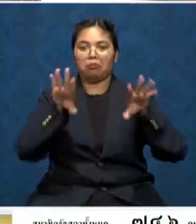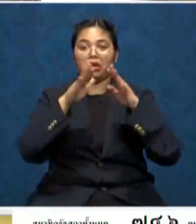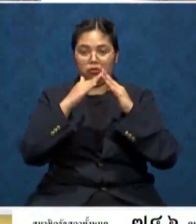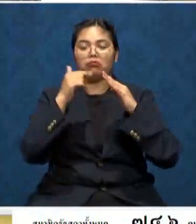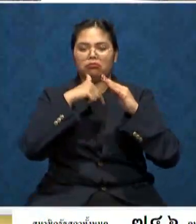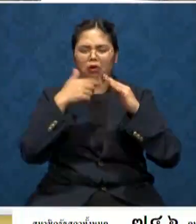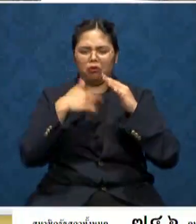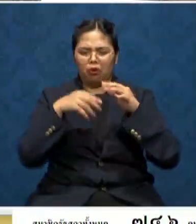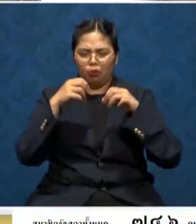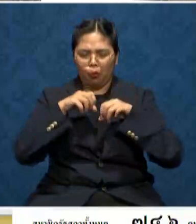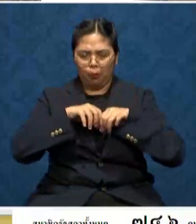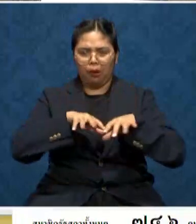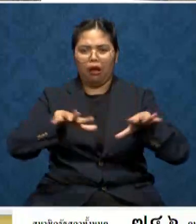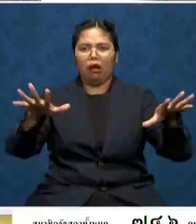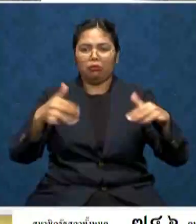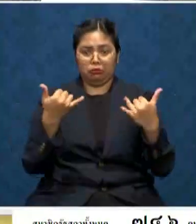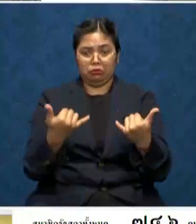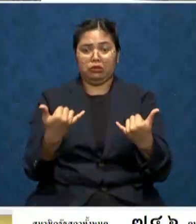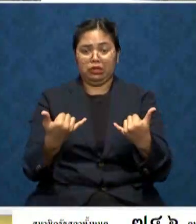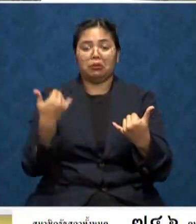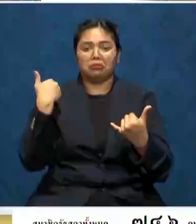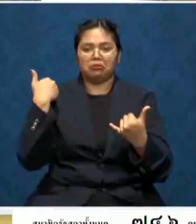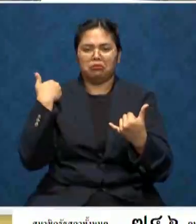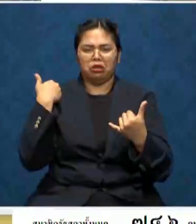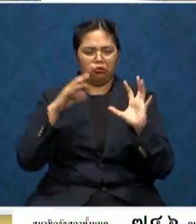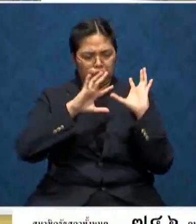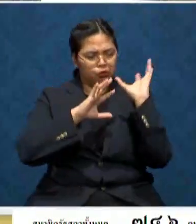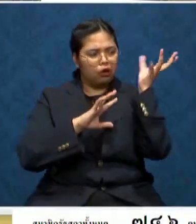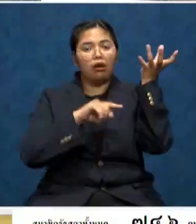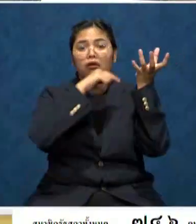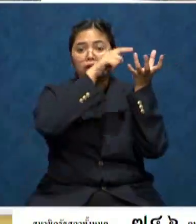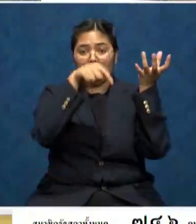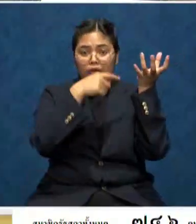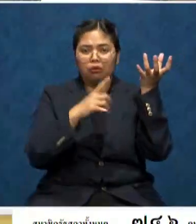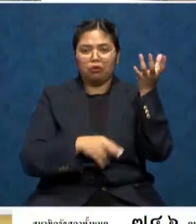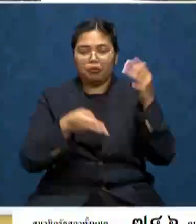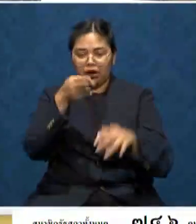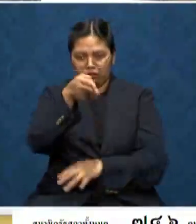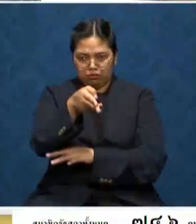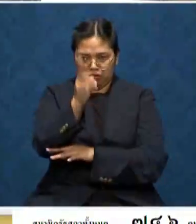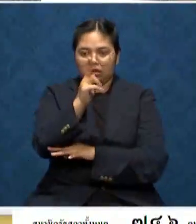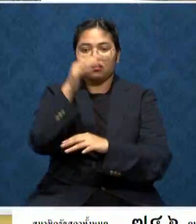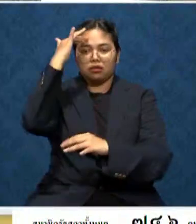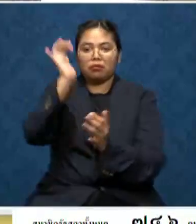านี้ โงดไปทั่วปท owedไยไม่ใชแค่ปท sesleri DID valuationทมการ nyิตำหวดไล